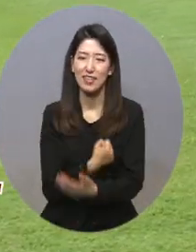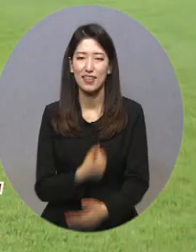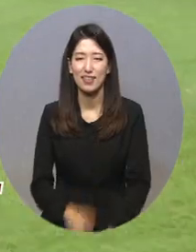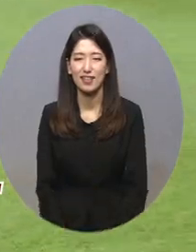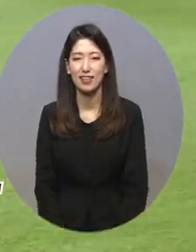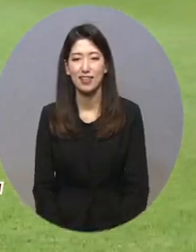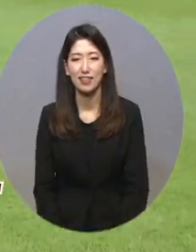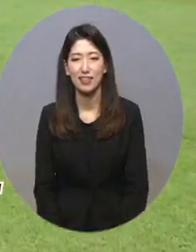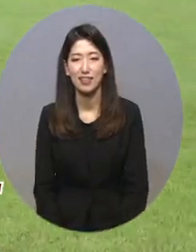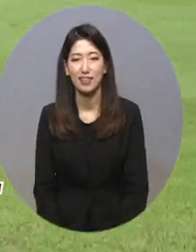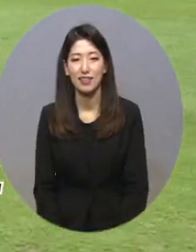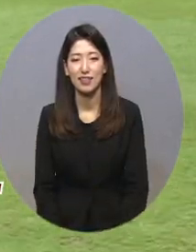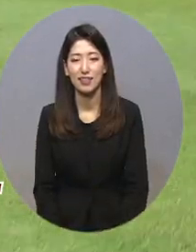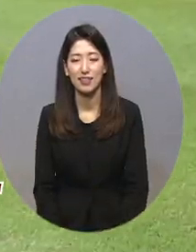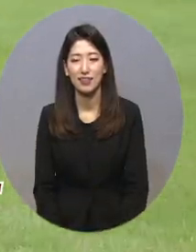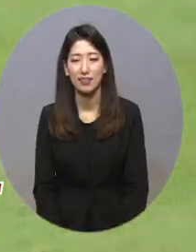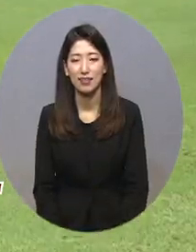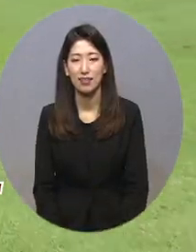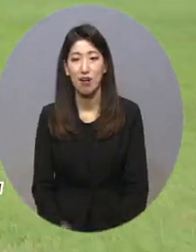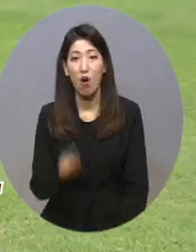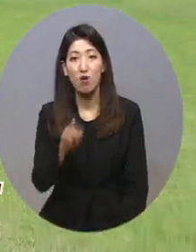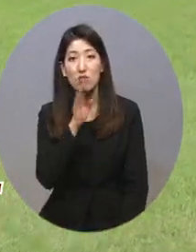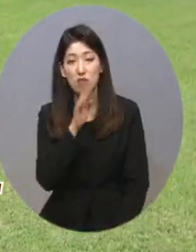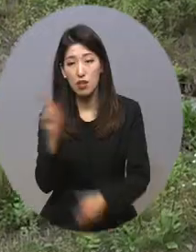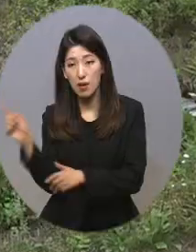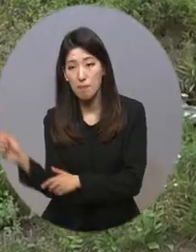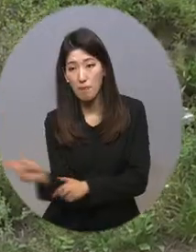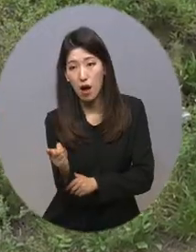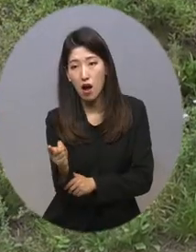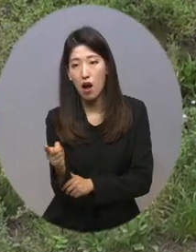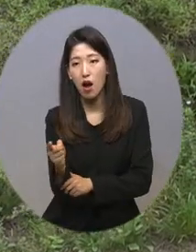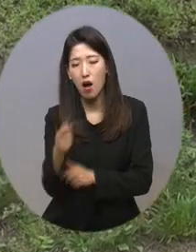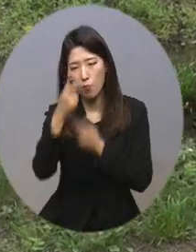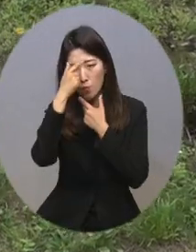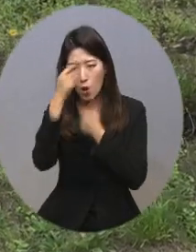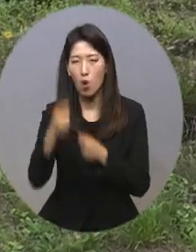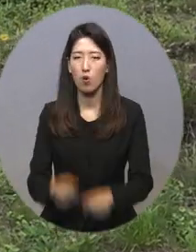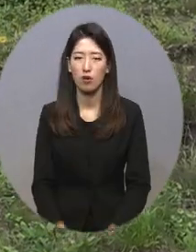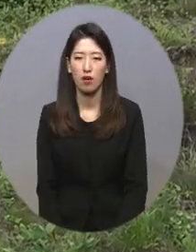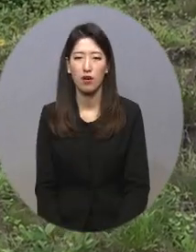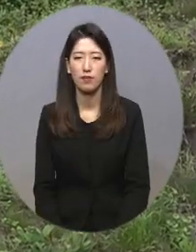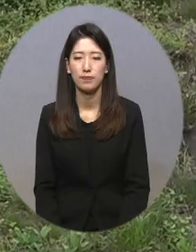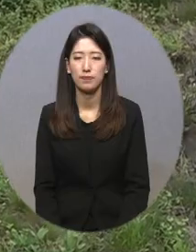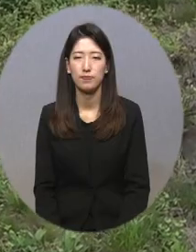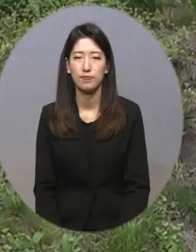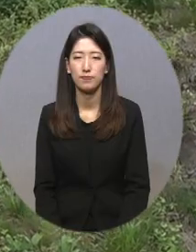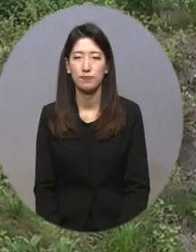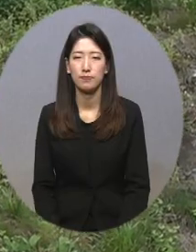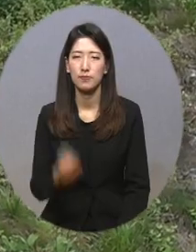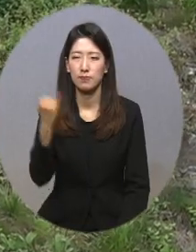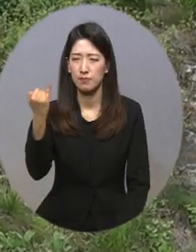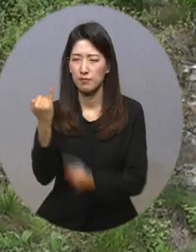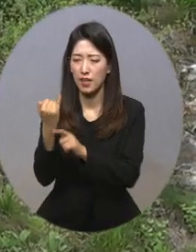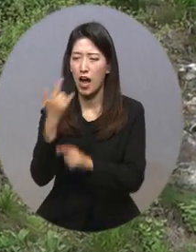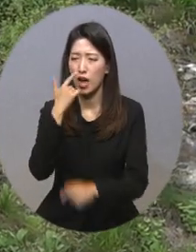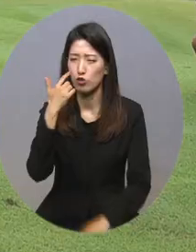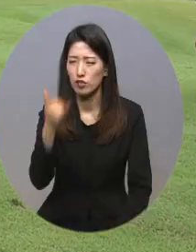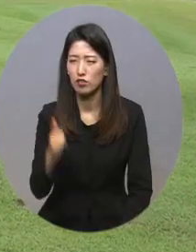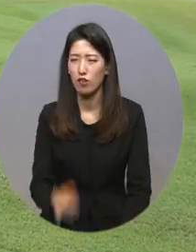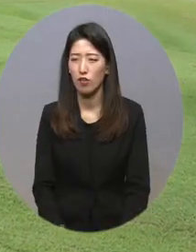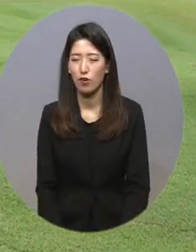좋아. 아, 여기 부장이 언니를 좋아하는데? 자, 언제도 버디 한번 가자. 그래. 부담. 가자.